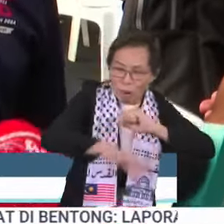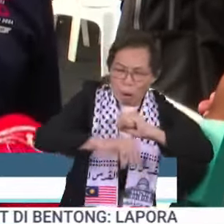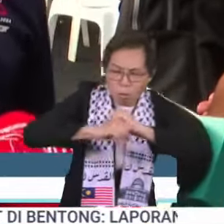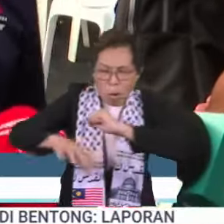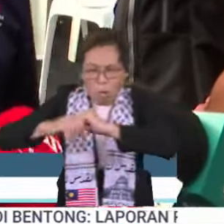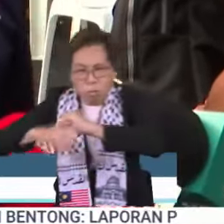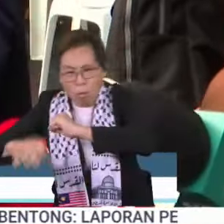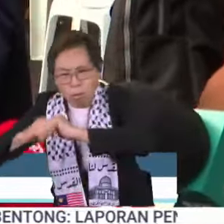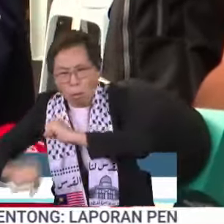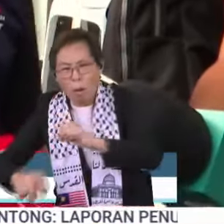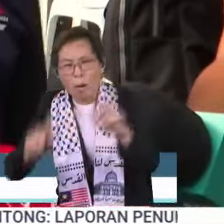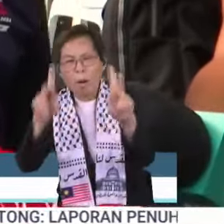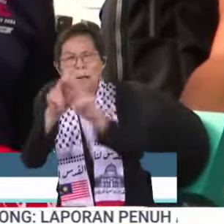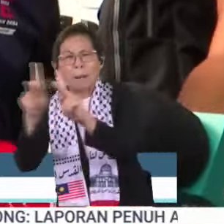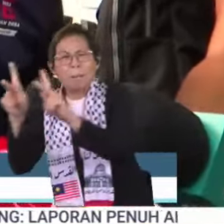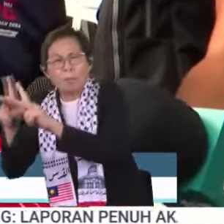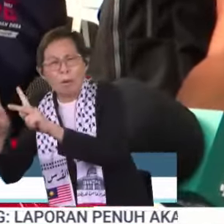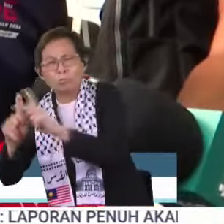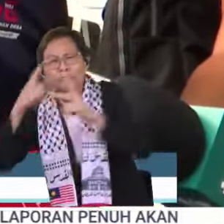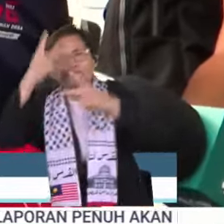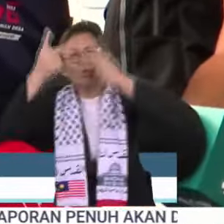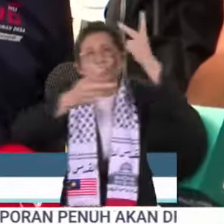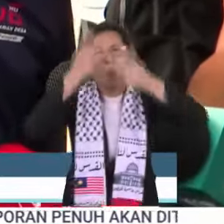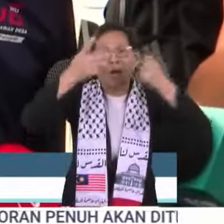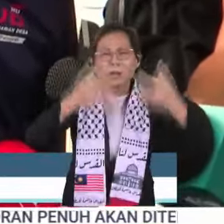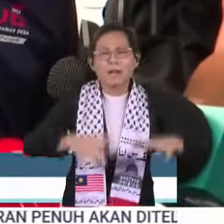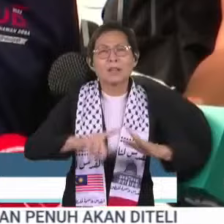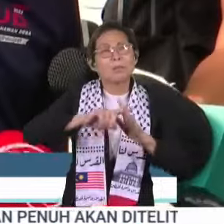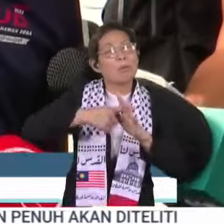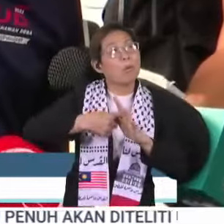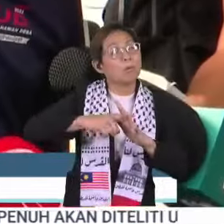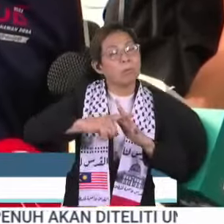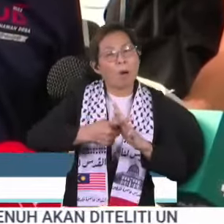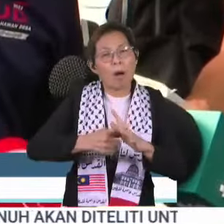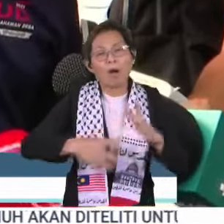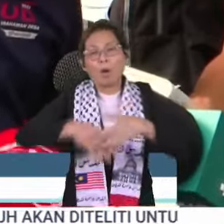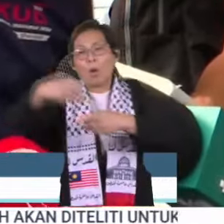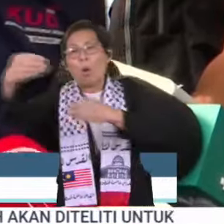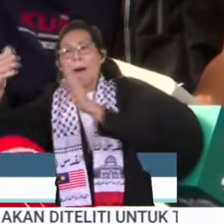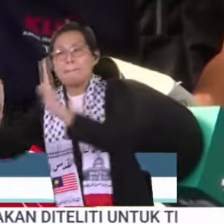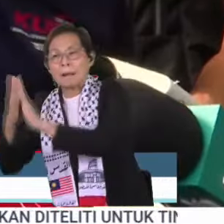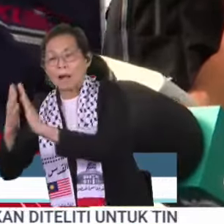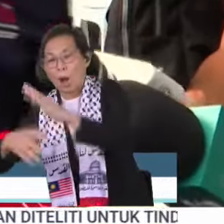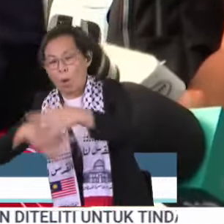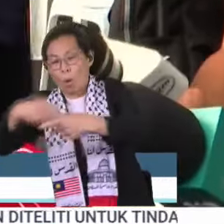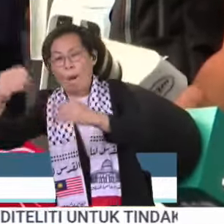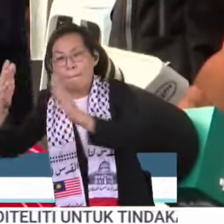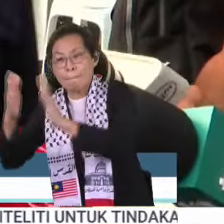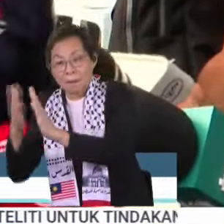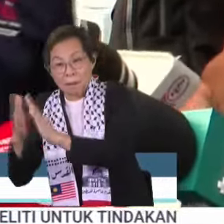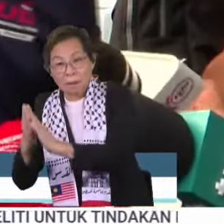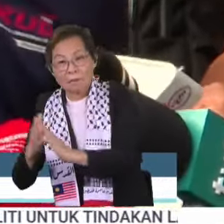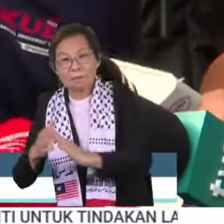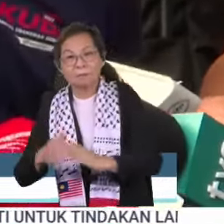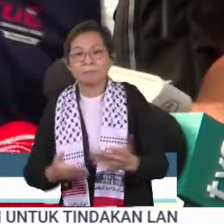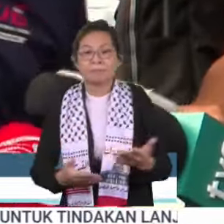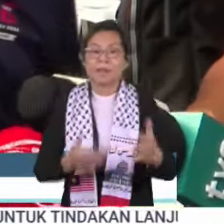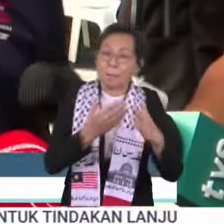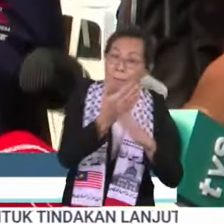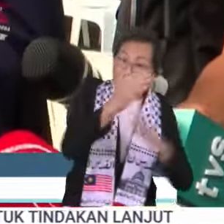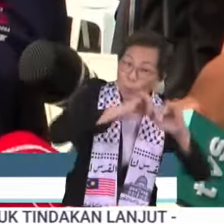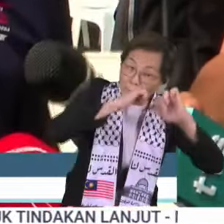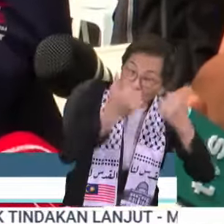mempromosikan rural tourism yang dilaksanakan di luar Bandar di luar Bandar Bukan sa Melu